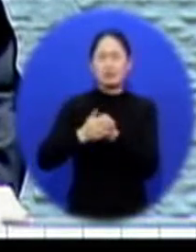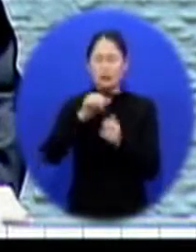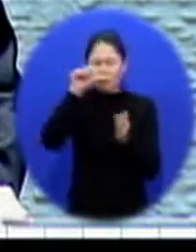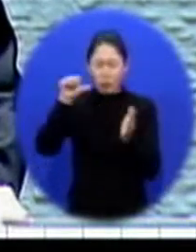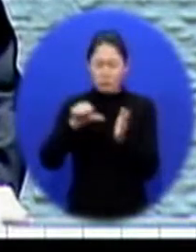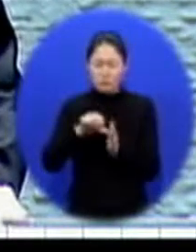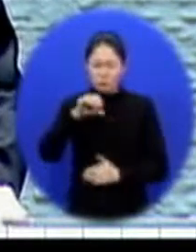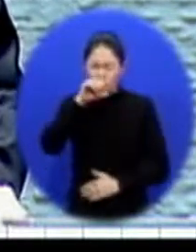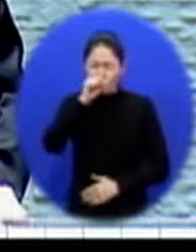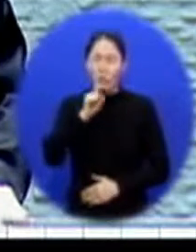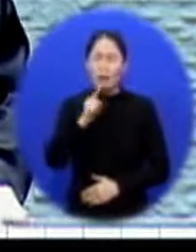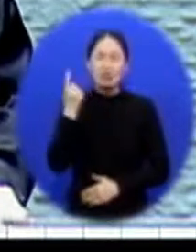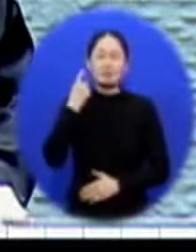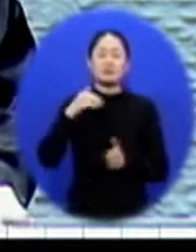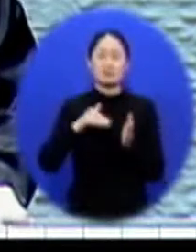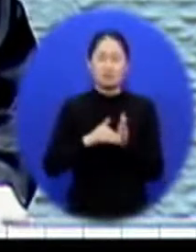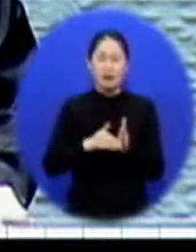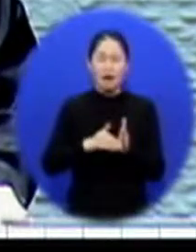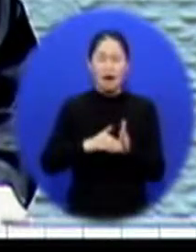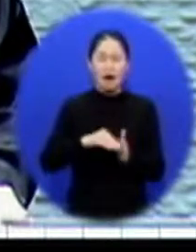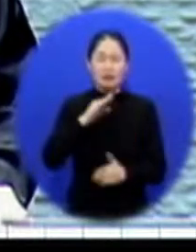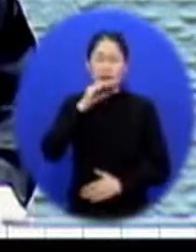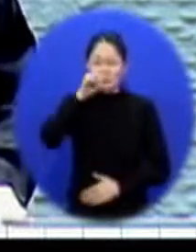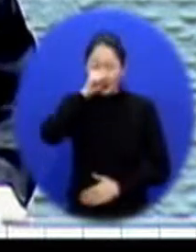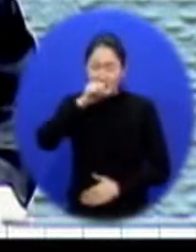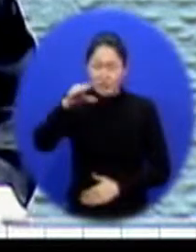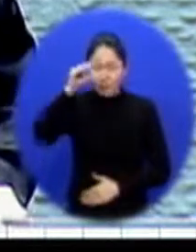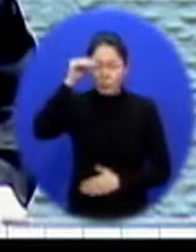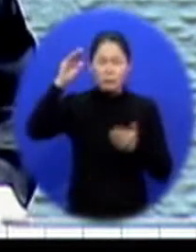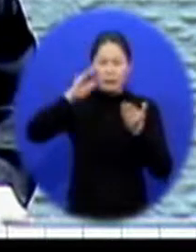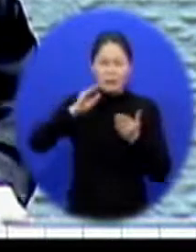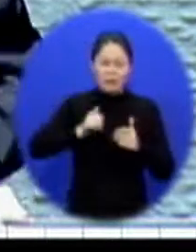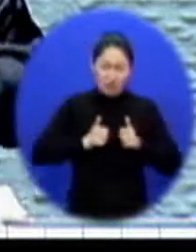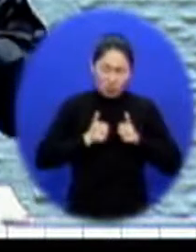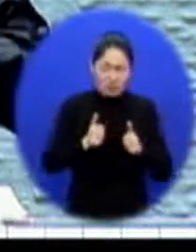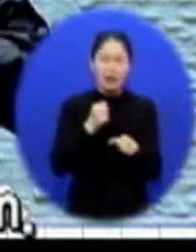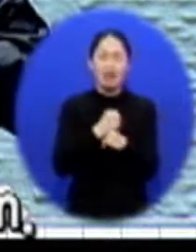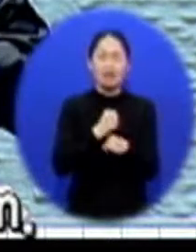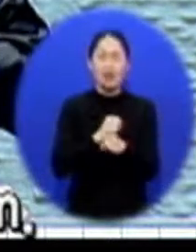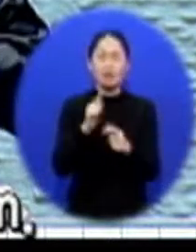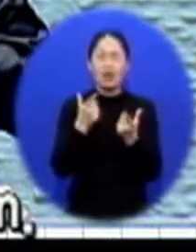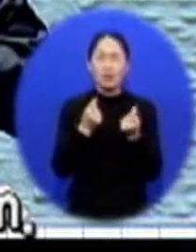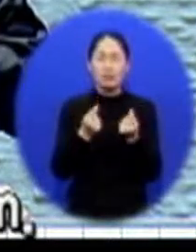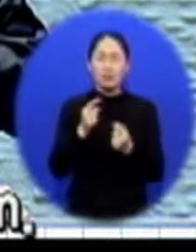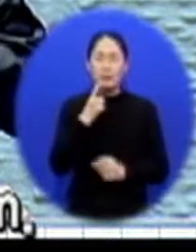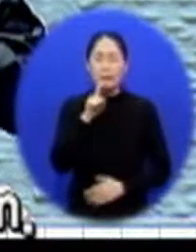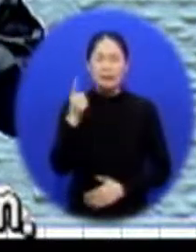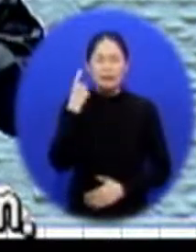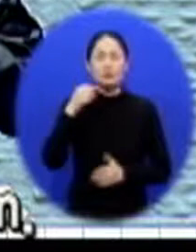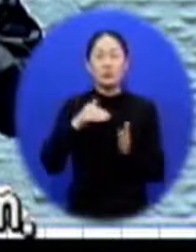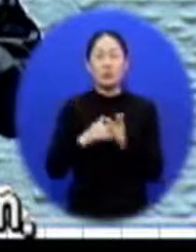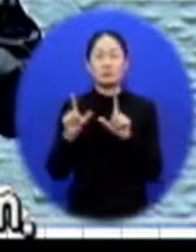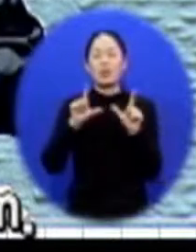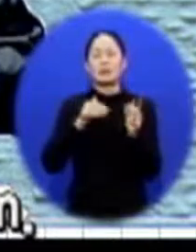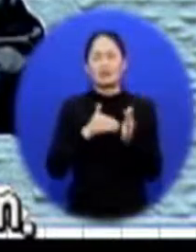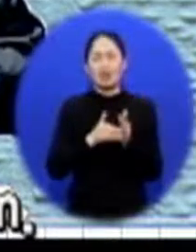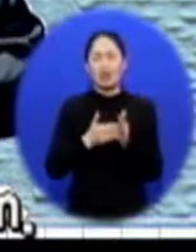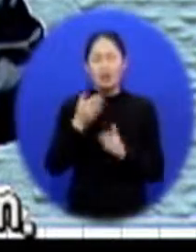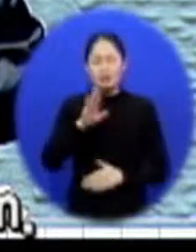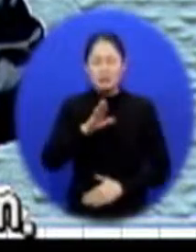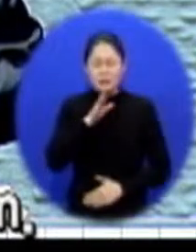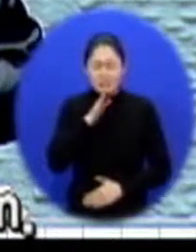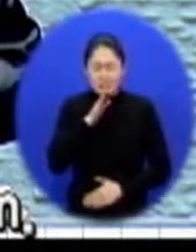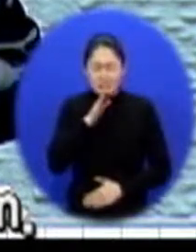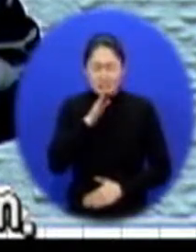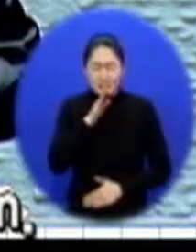살았어요 작가가 모범생 이다 아주 성실하고 가 그런 소리 듣고 자랐어요 그러나 사실은 제